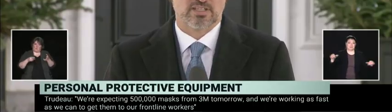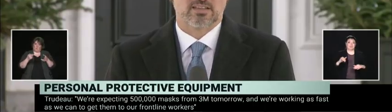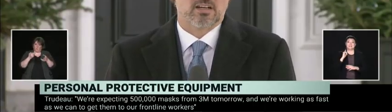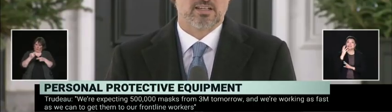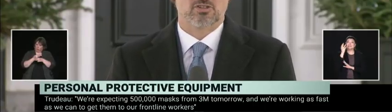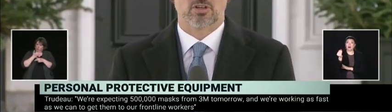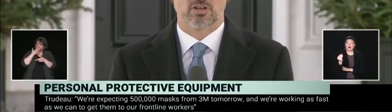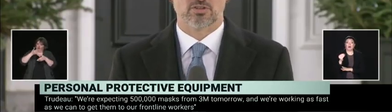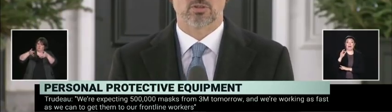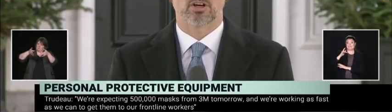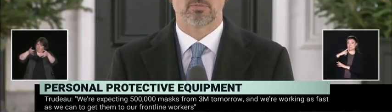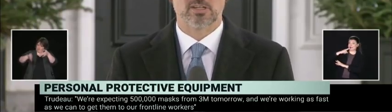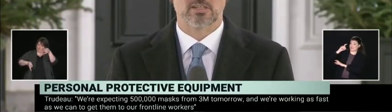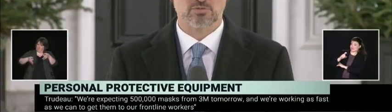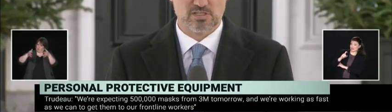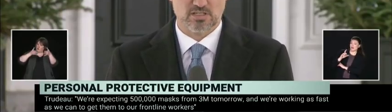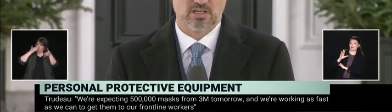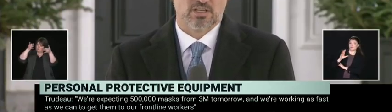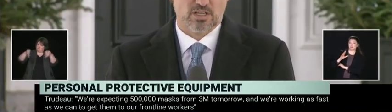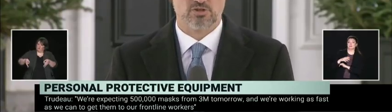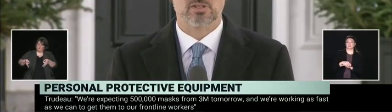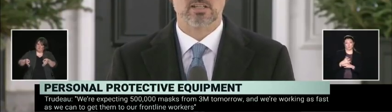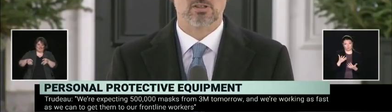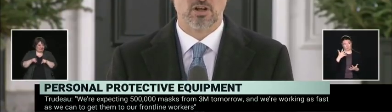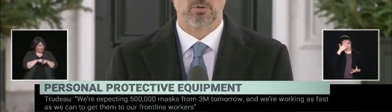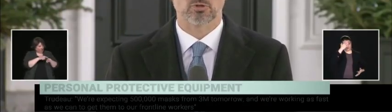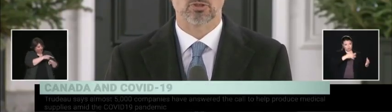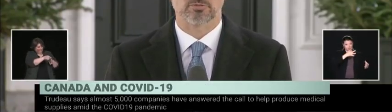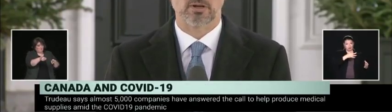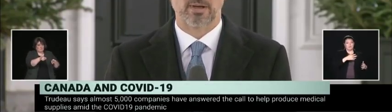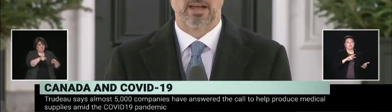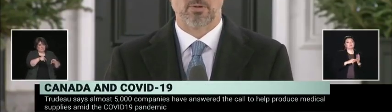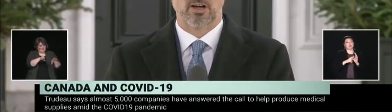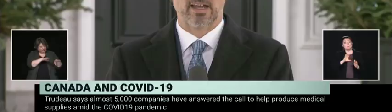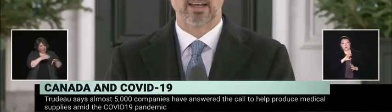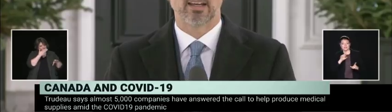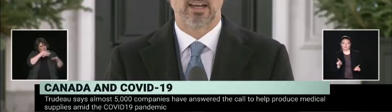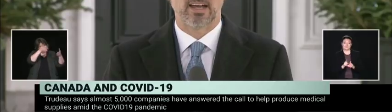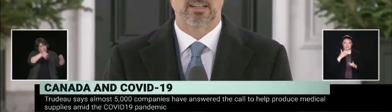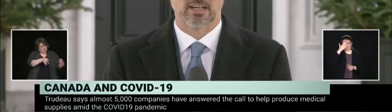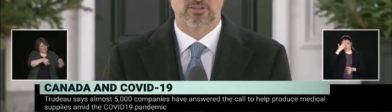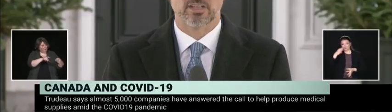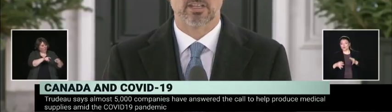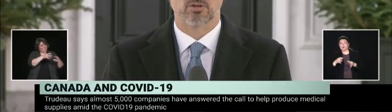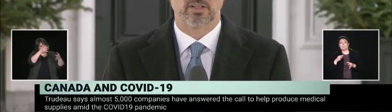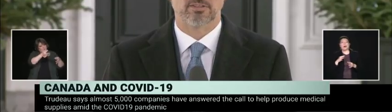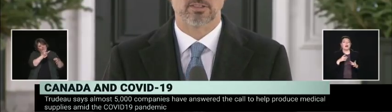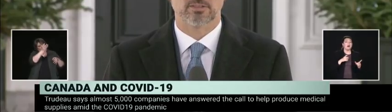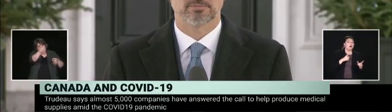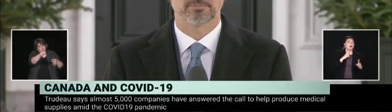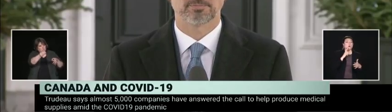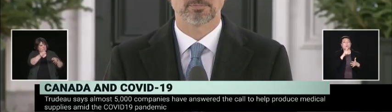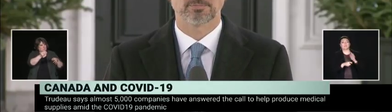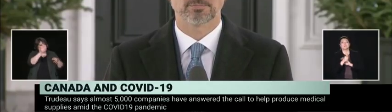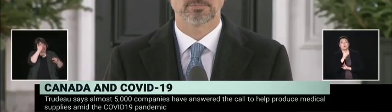on s'attend à ce que nos corps policiers aussi utilisent leur bon jugement par rapport à quand donner des